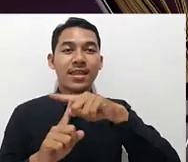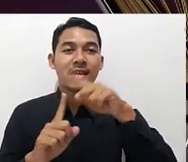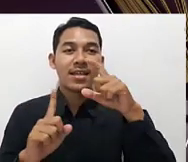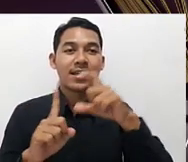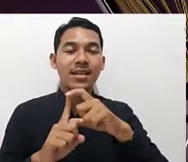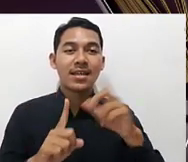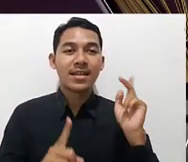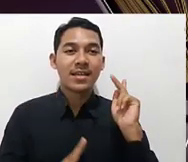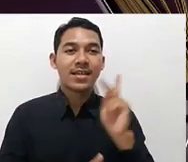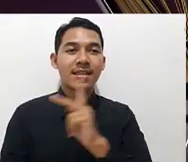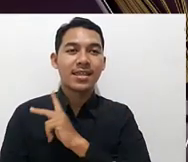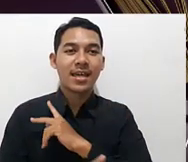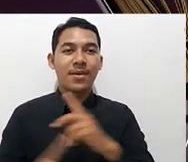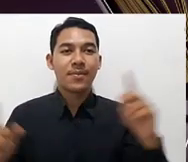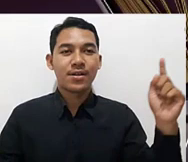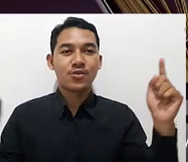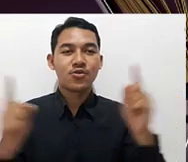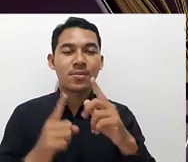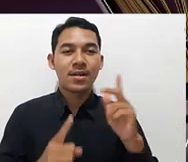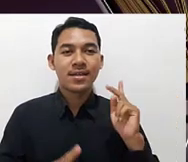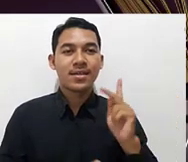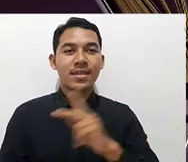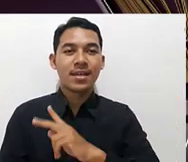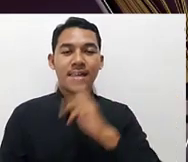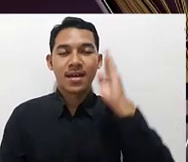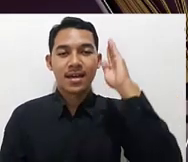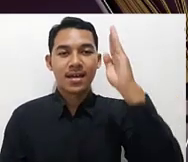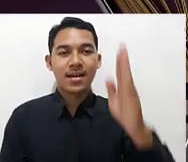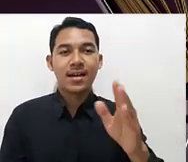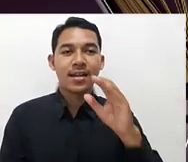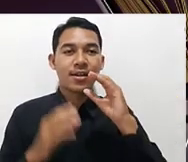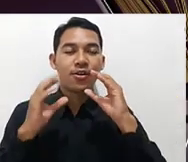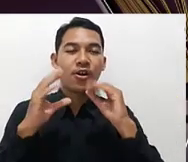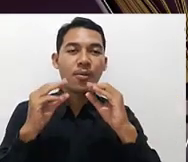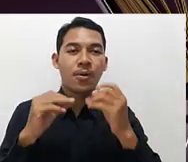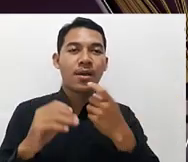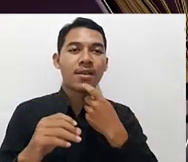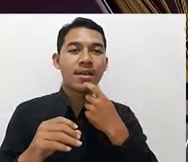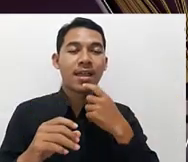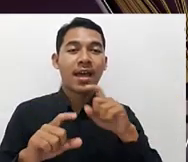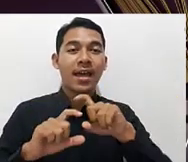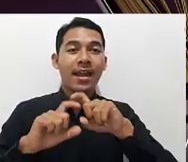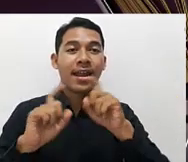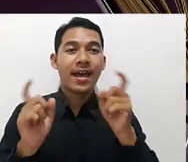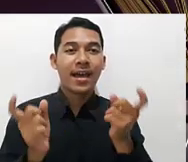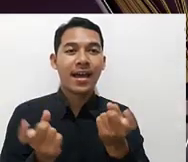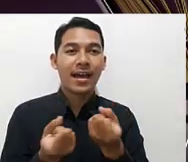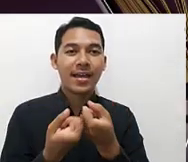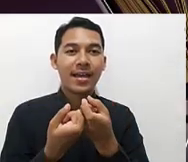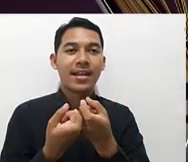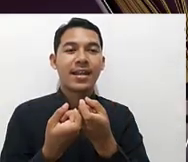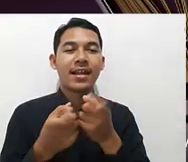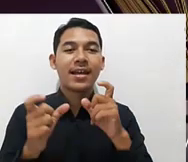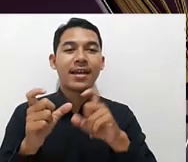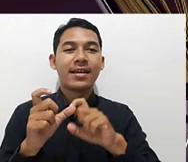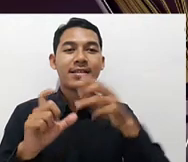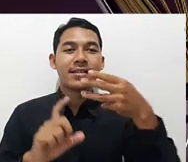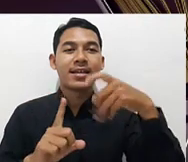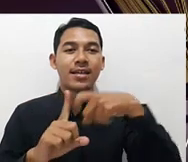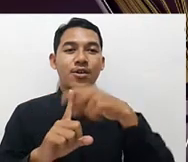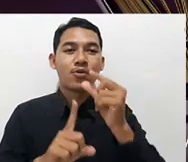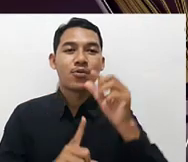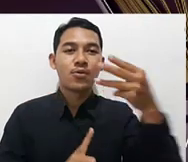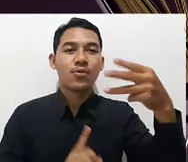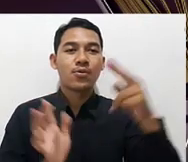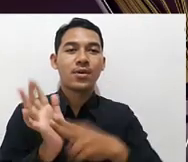perkuliahan kali ini. Kita akan bahas mengenai rangkaian sekuensial. Nah, jadi kalau pada perkuliahan